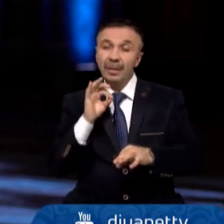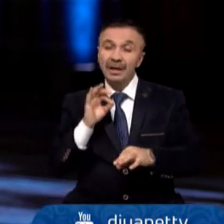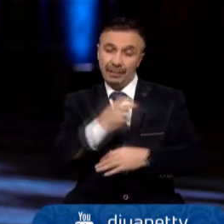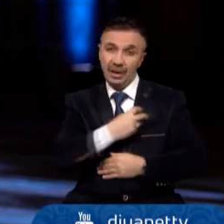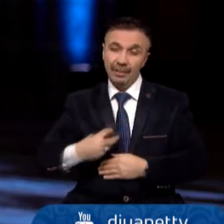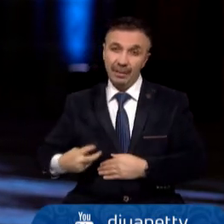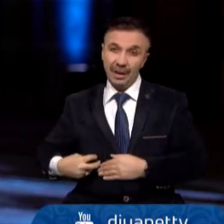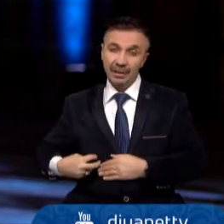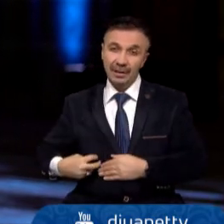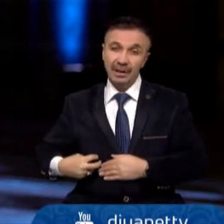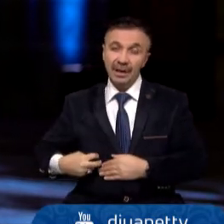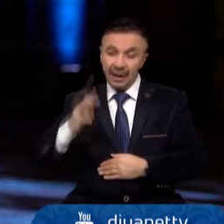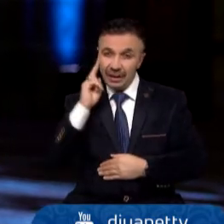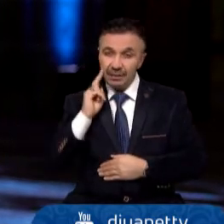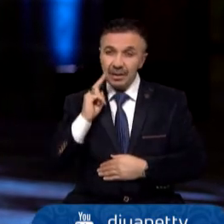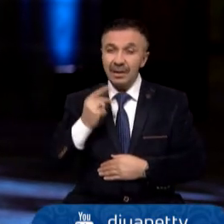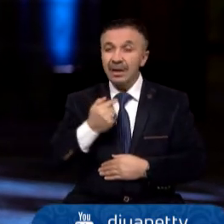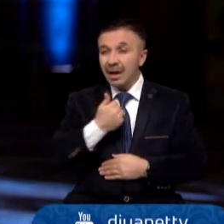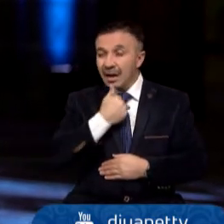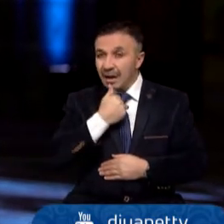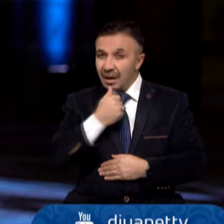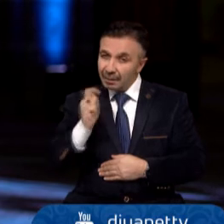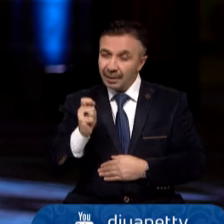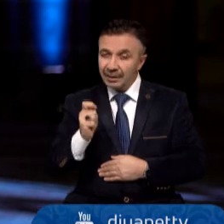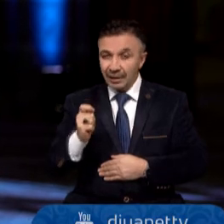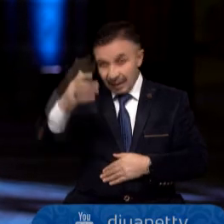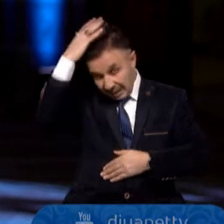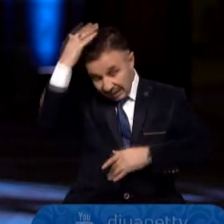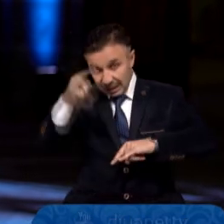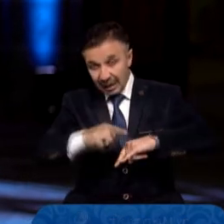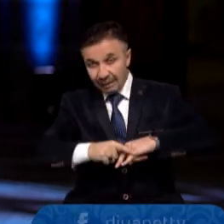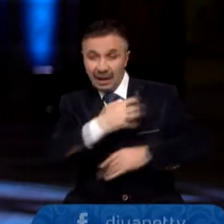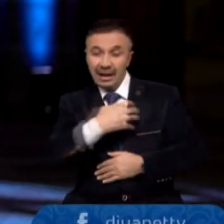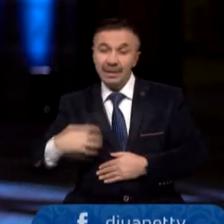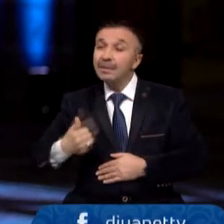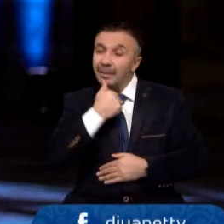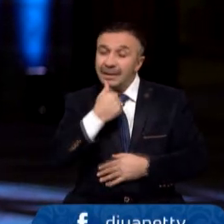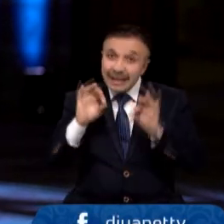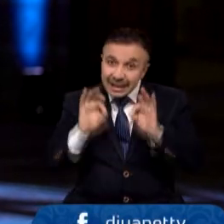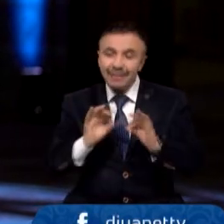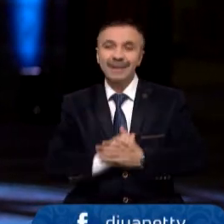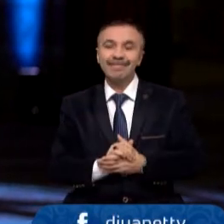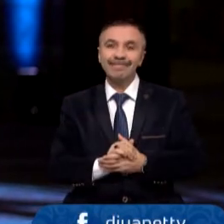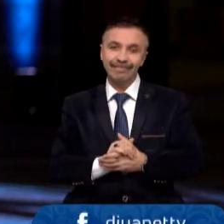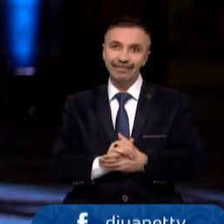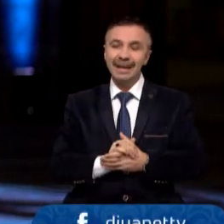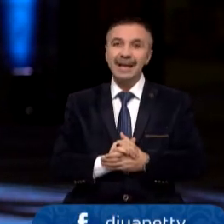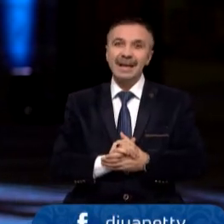Peygamber Efendimiz'in kayınpederi dir Hazreti hafıza annemizin babasıdır şimdi